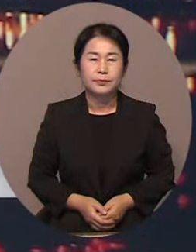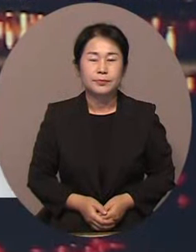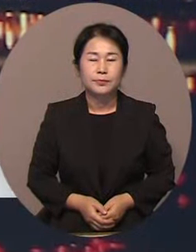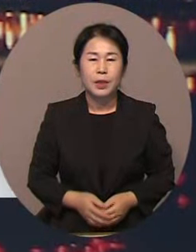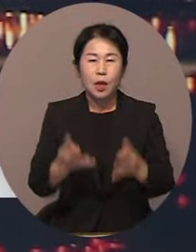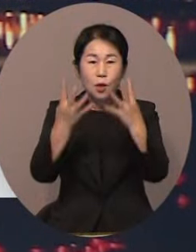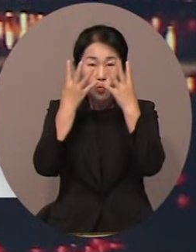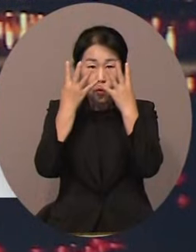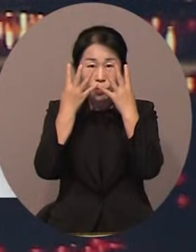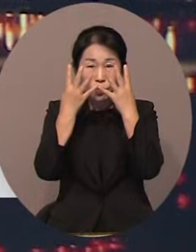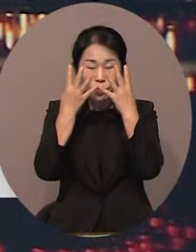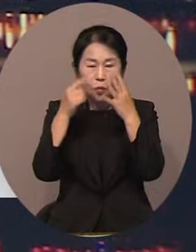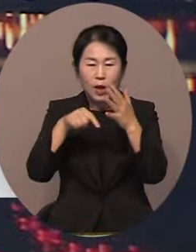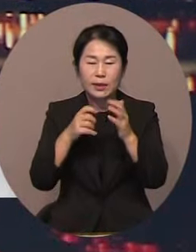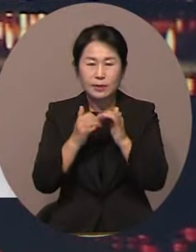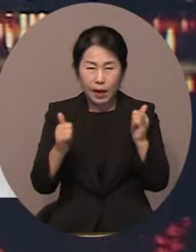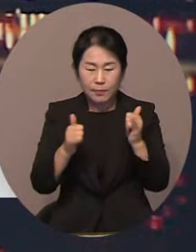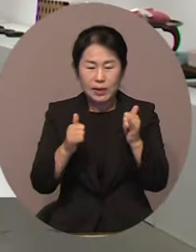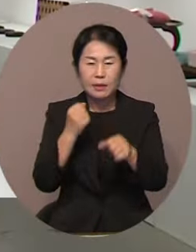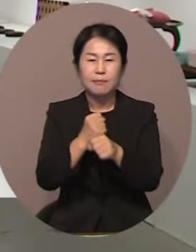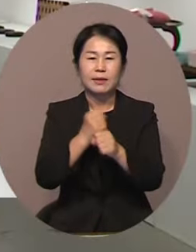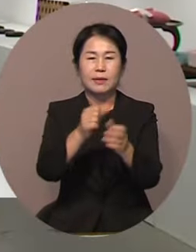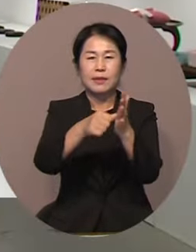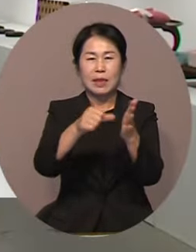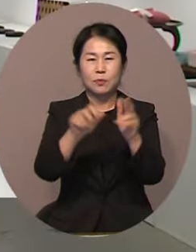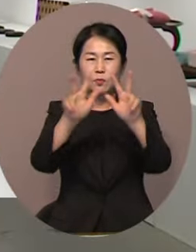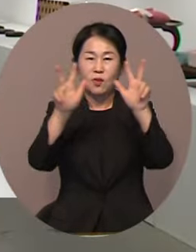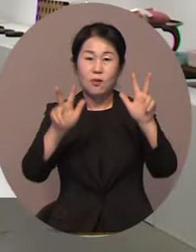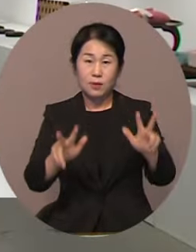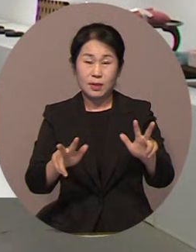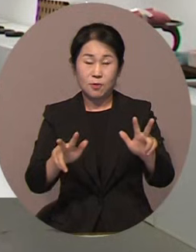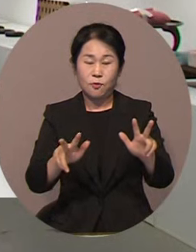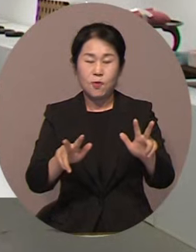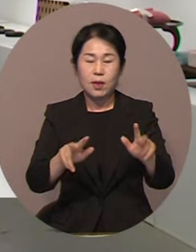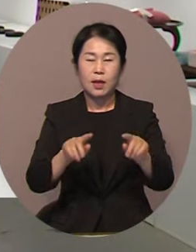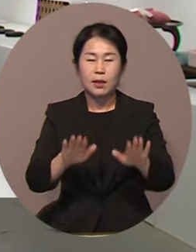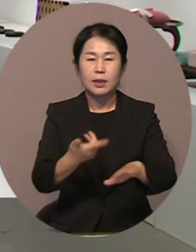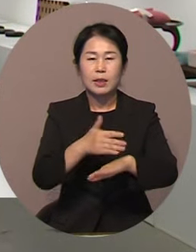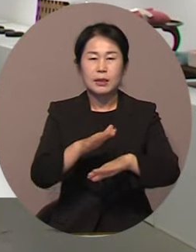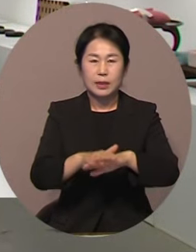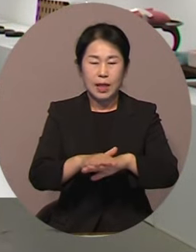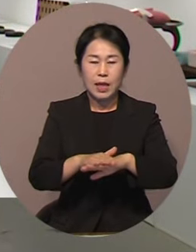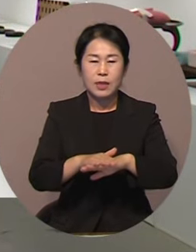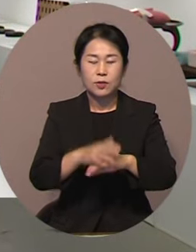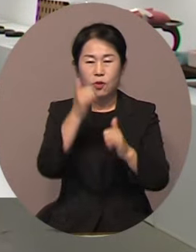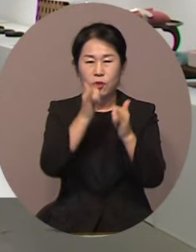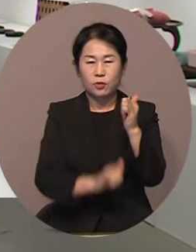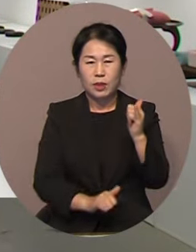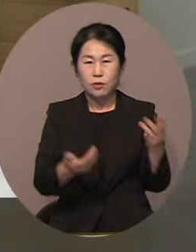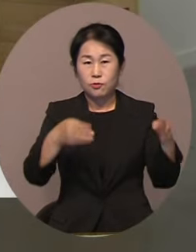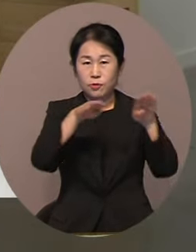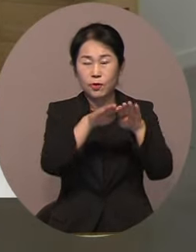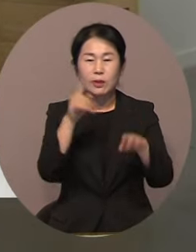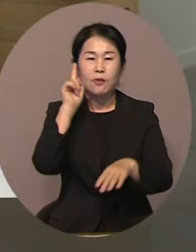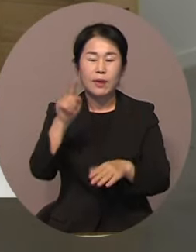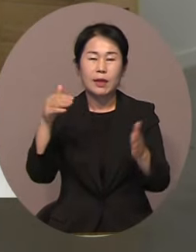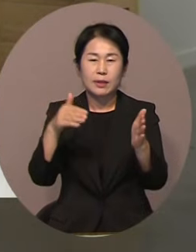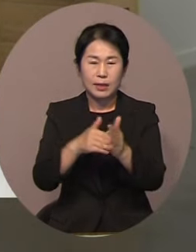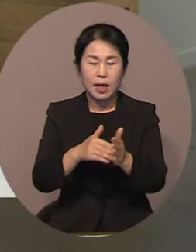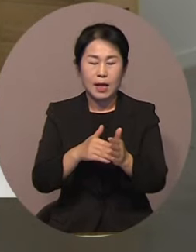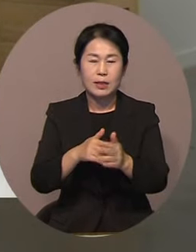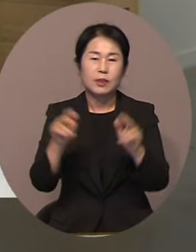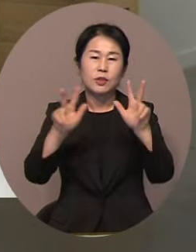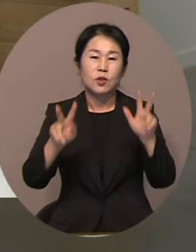교도소 수용자들이 직접 만든 작품을 선보이는 예술 작품 전시회가 대전 근현대사 전시관에서 내일까지